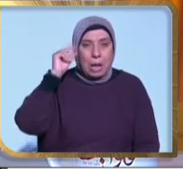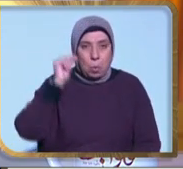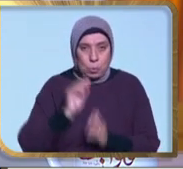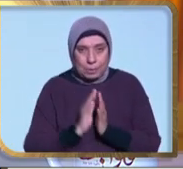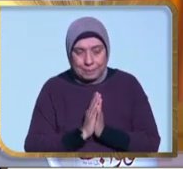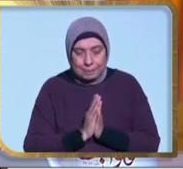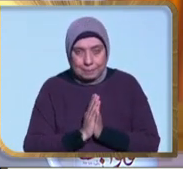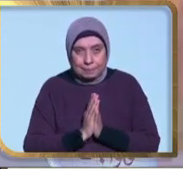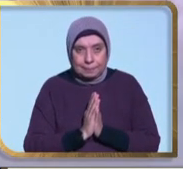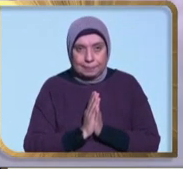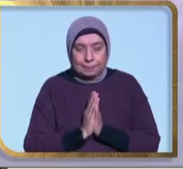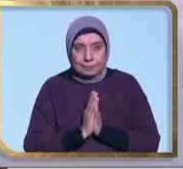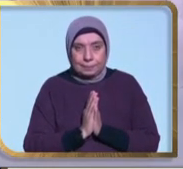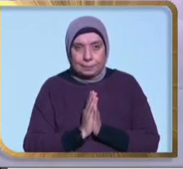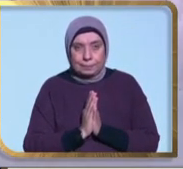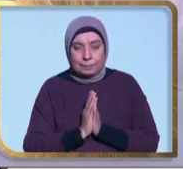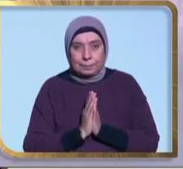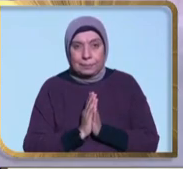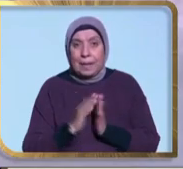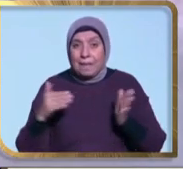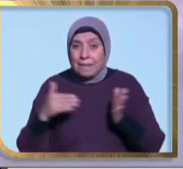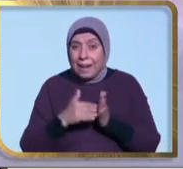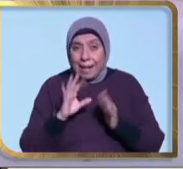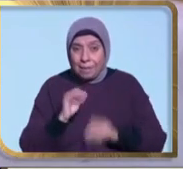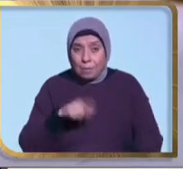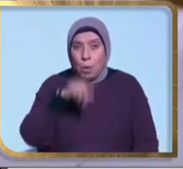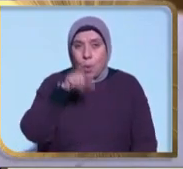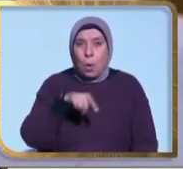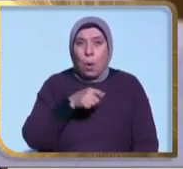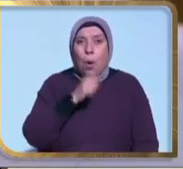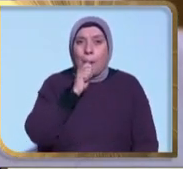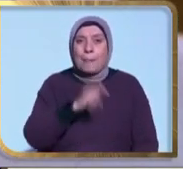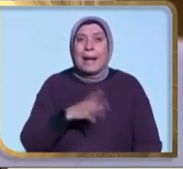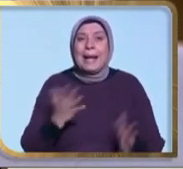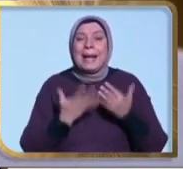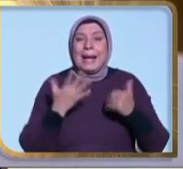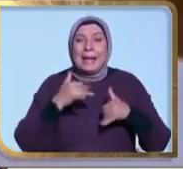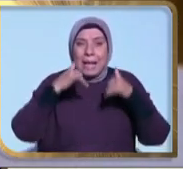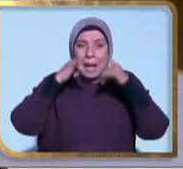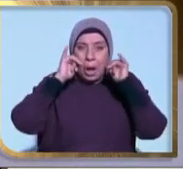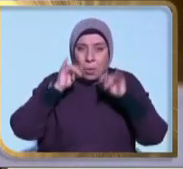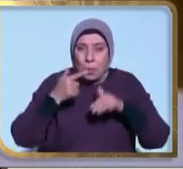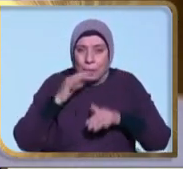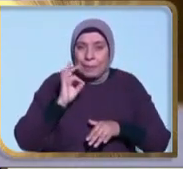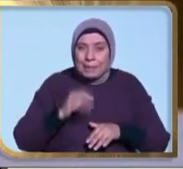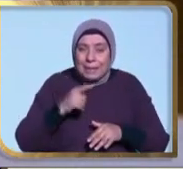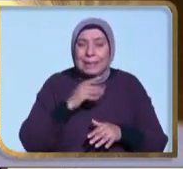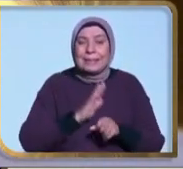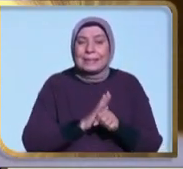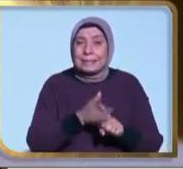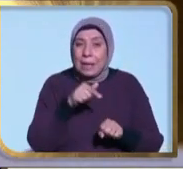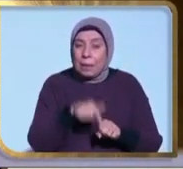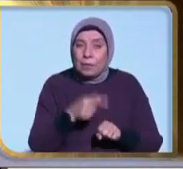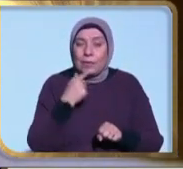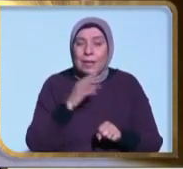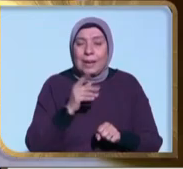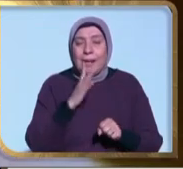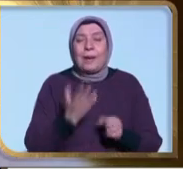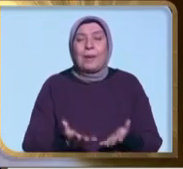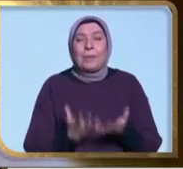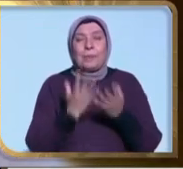الكبير وصلى الله على سيدنا محمد وعلى سائر الانبياء والمرسلين صلاه تامه